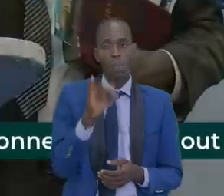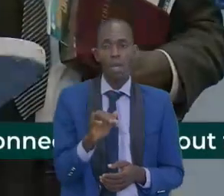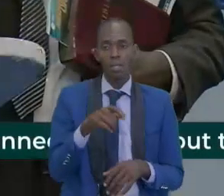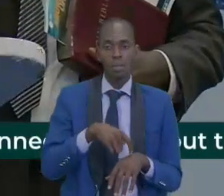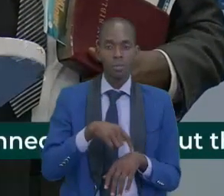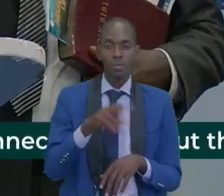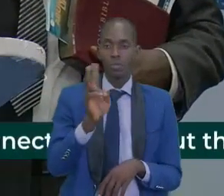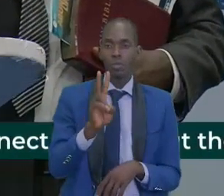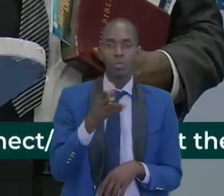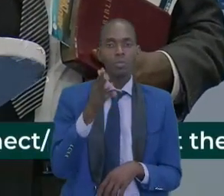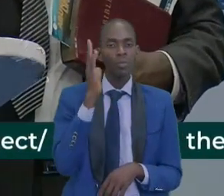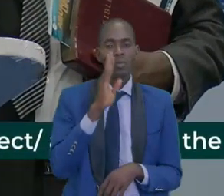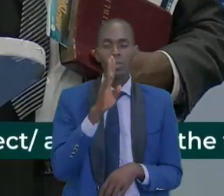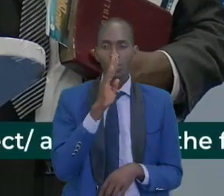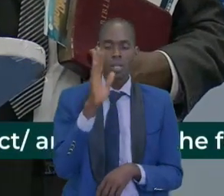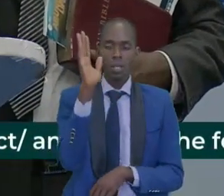Christ.